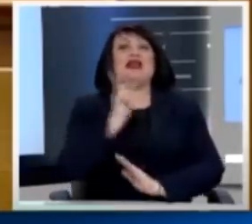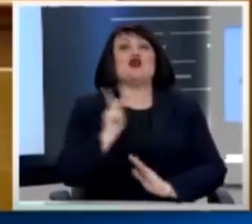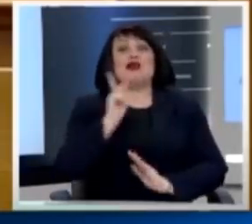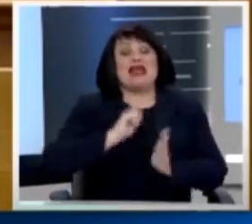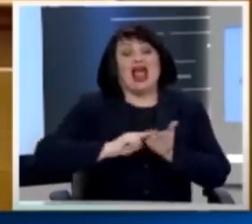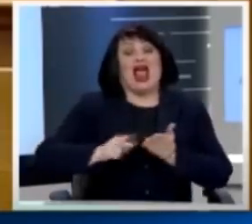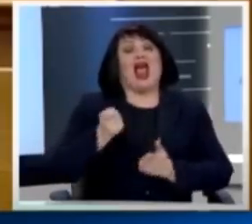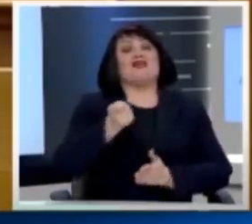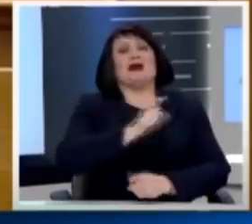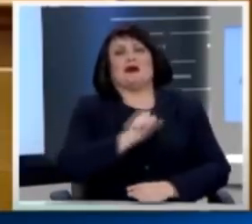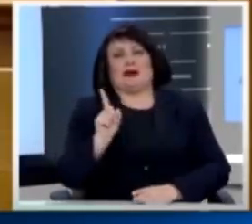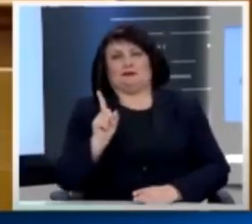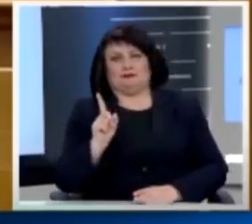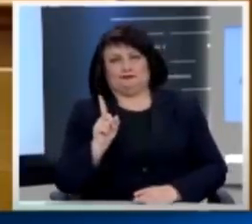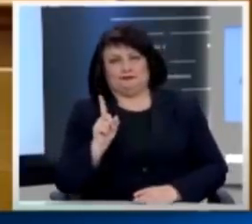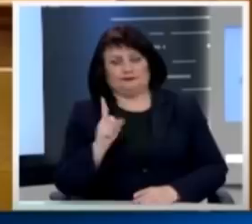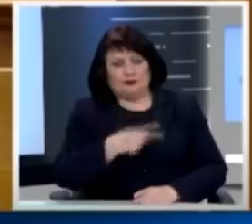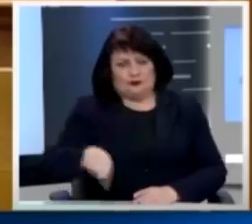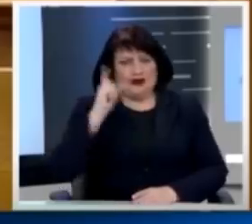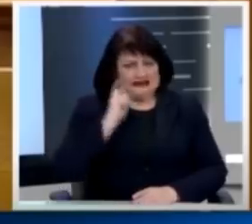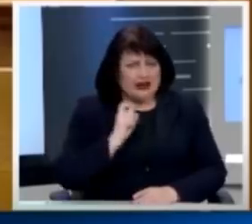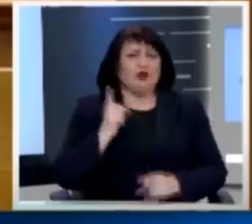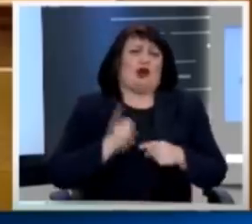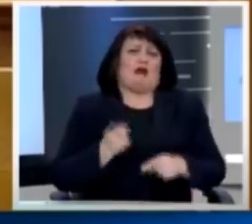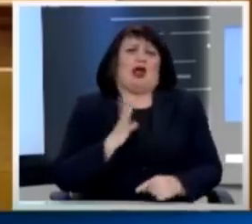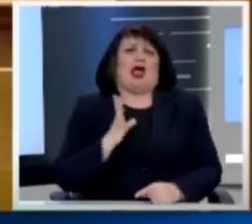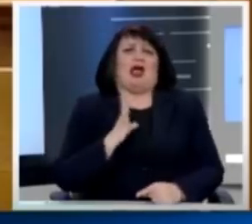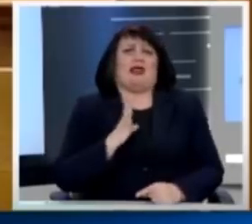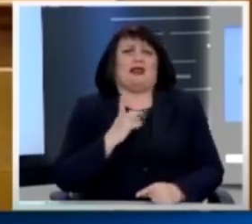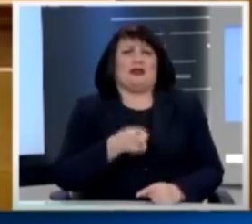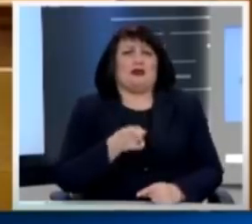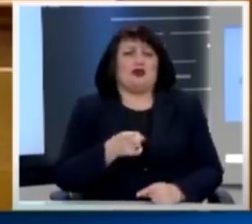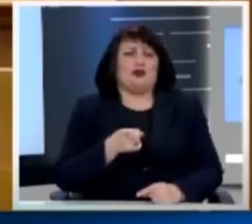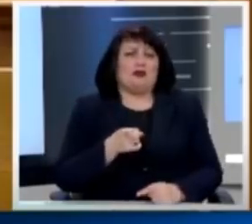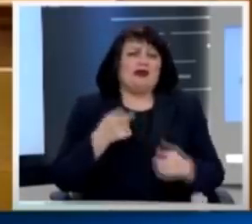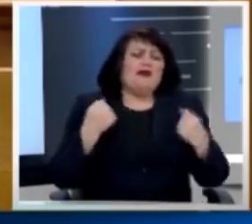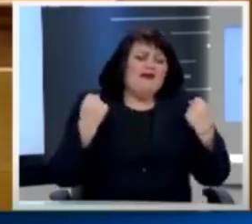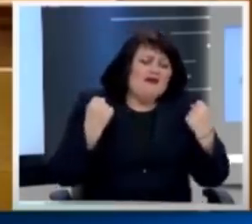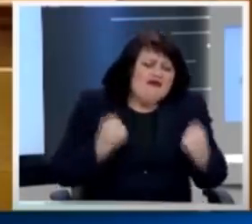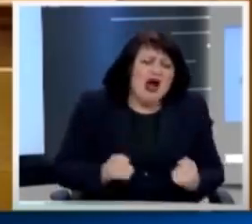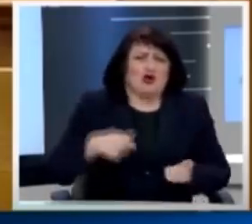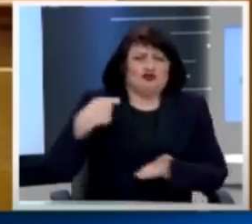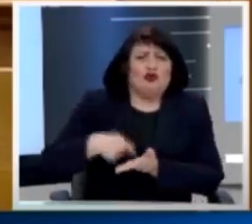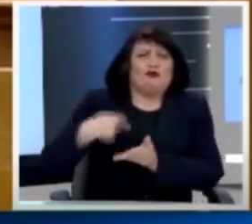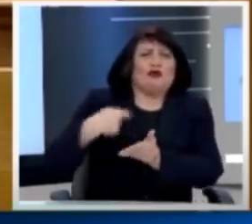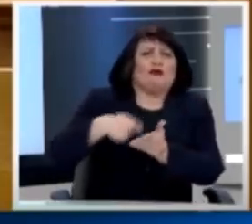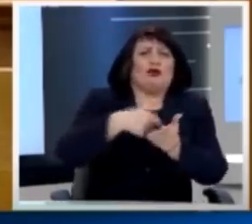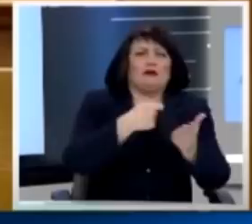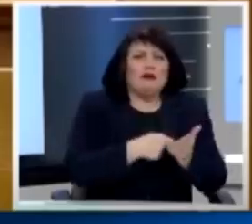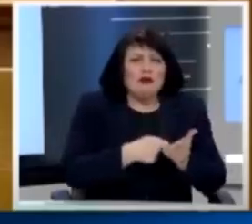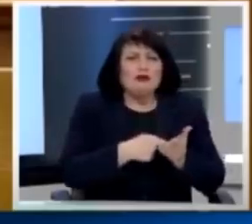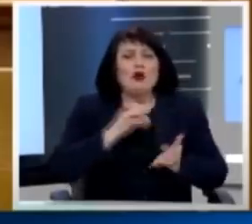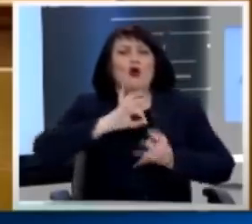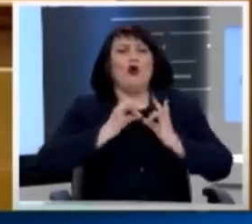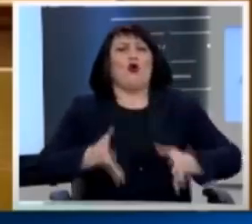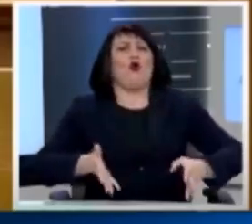ασφάλισης. Όλοι ξέρουμε πως τα λαϊκά στρώματα σηκώνουν ένα βουνό από φόρους την ώρα που οι